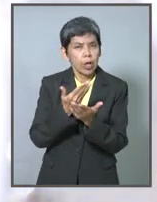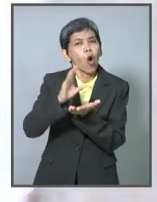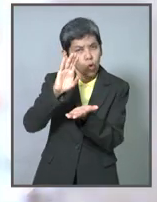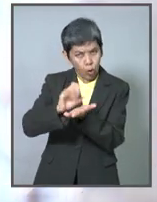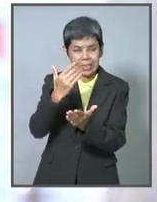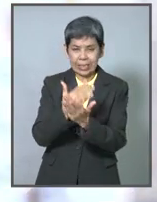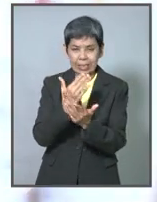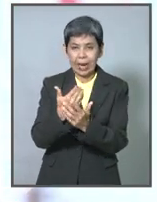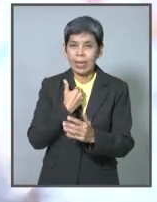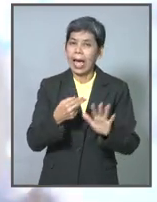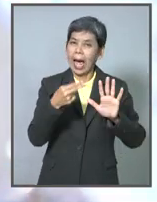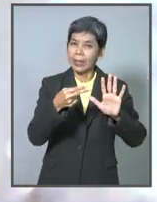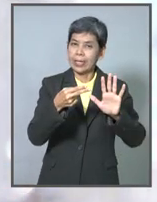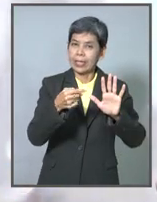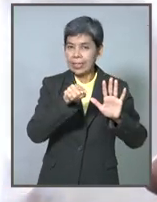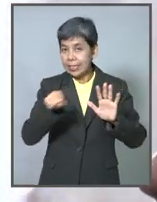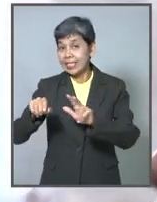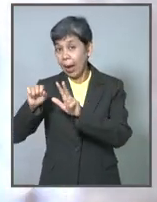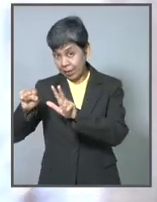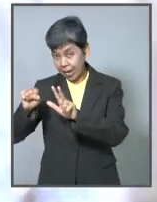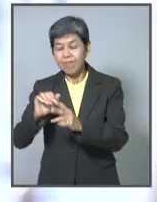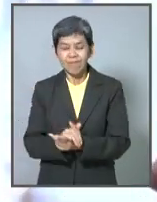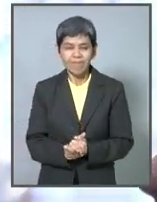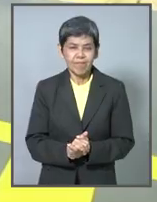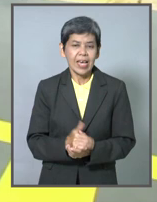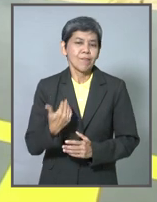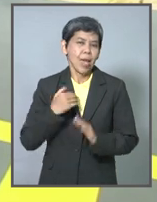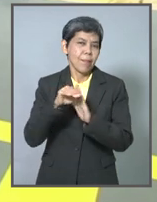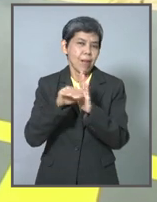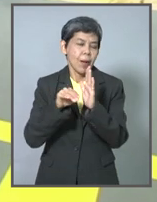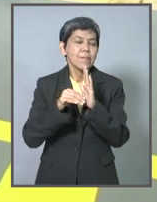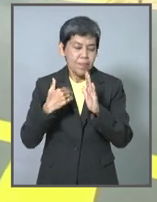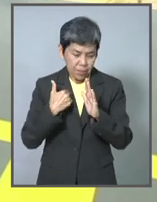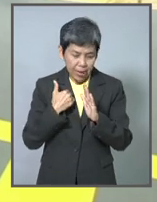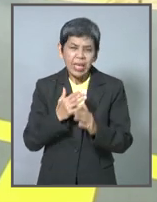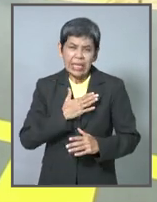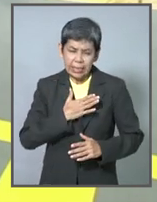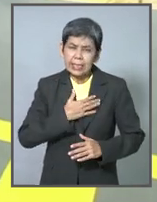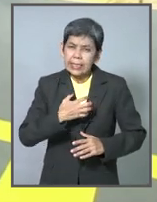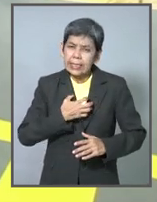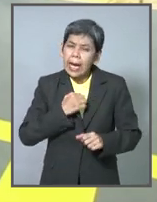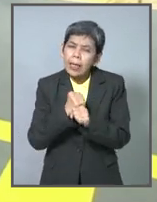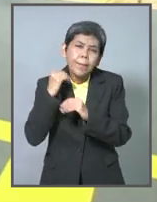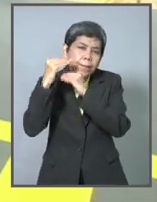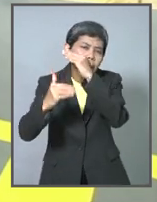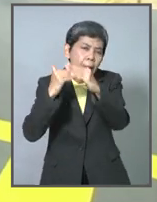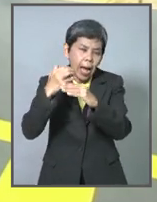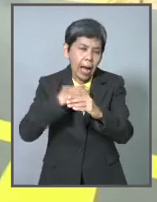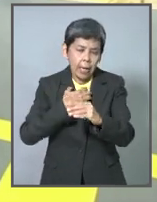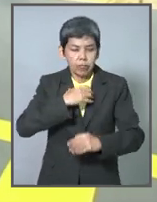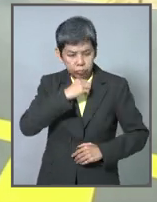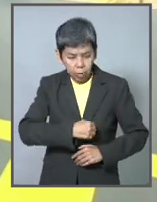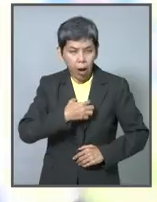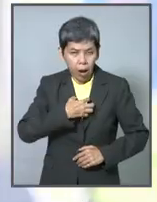ได้วงเงินตั้งแต่ 50,000 บาทถึง 300,000 บาทค่ะอันนี้ก็มีเรื่องของที่เราอยากให้เป็นการพัฒนาศักยภาพผู้สูง